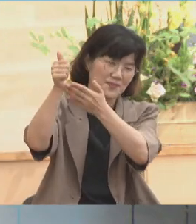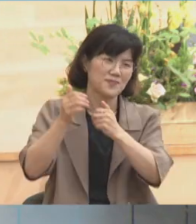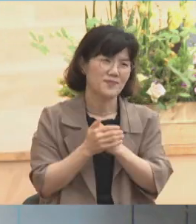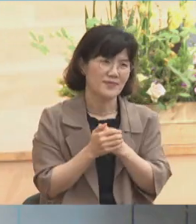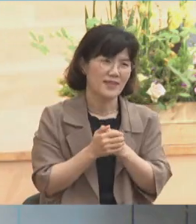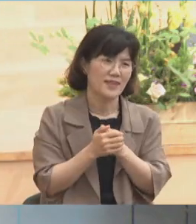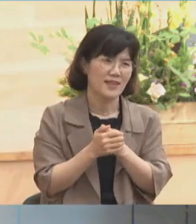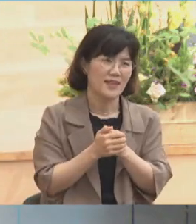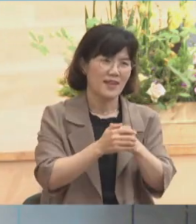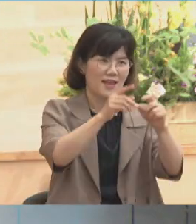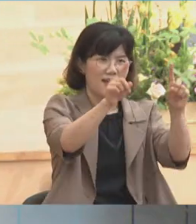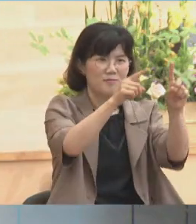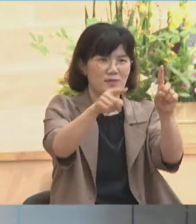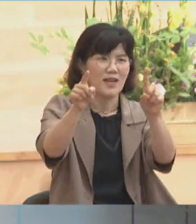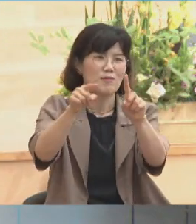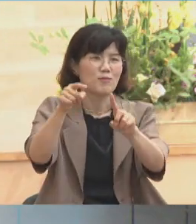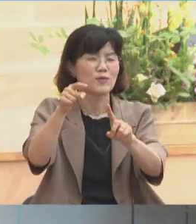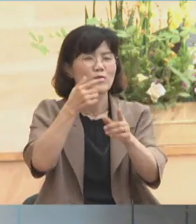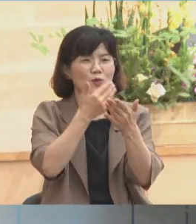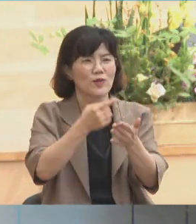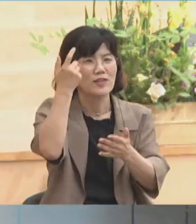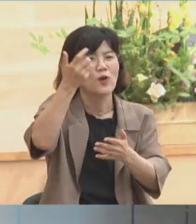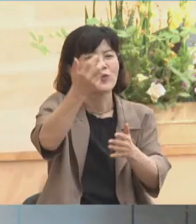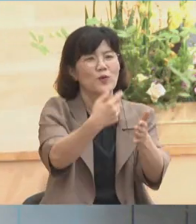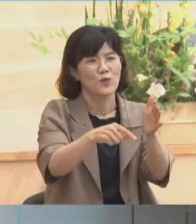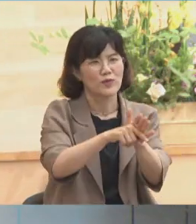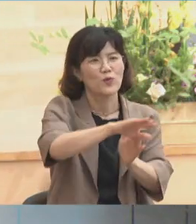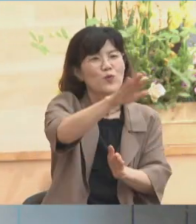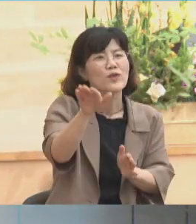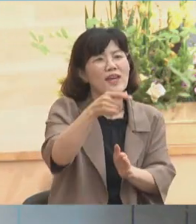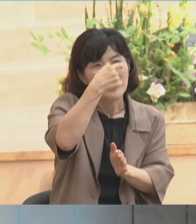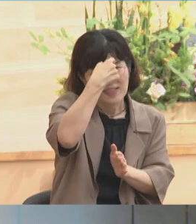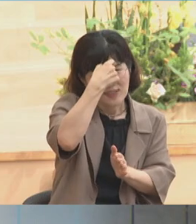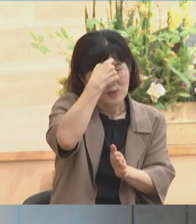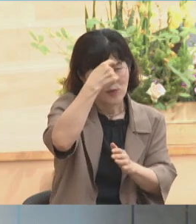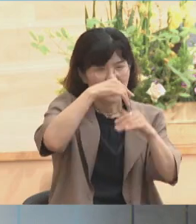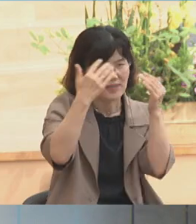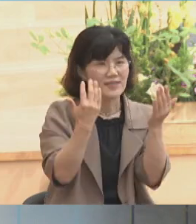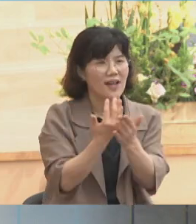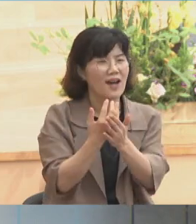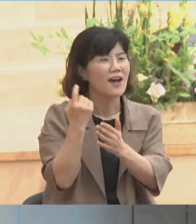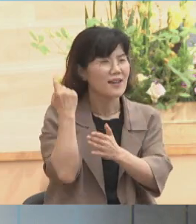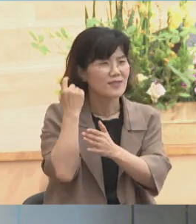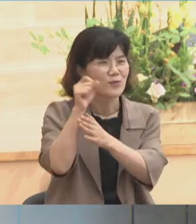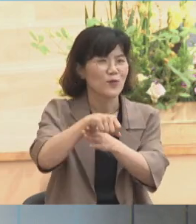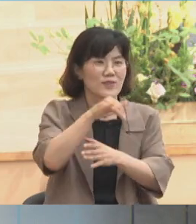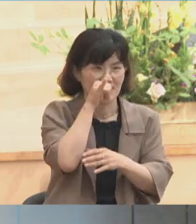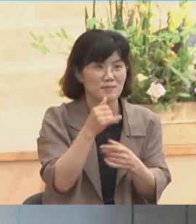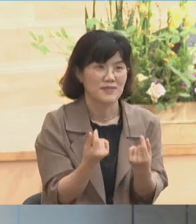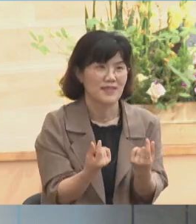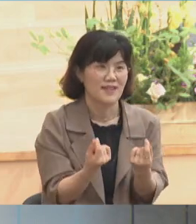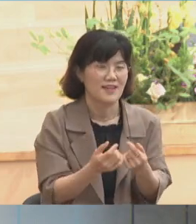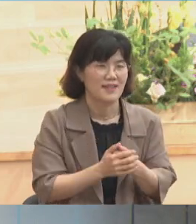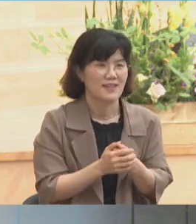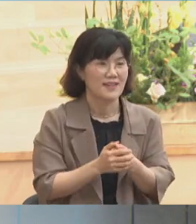한 분 한 분 소중한 영혼들을 위한 우리들의 기도를 다 들어주실 줄 믿습니다.